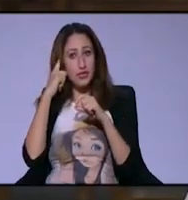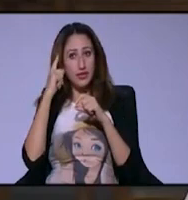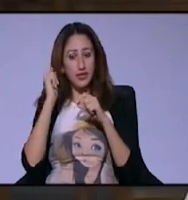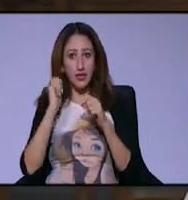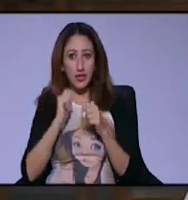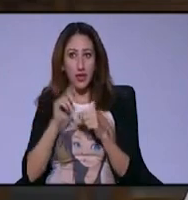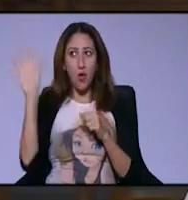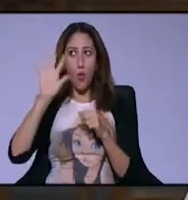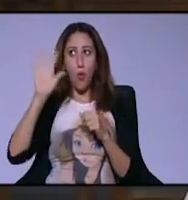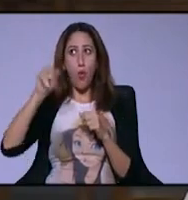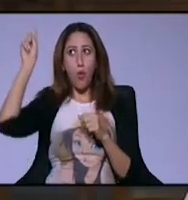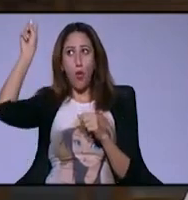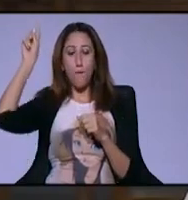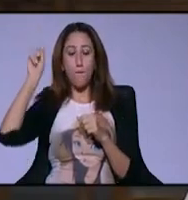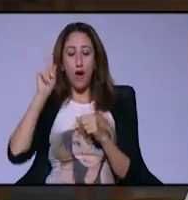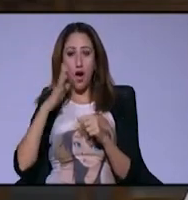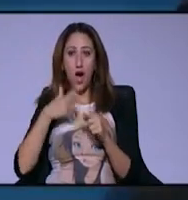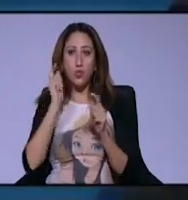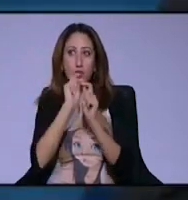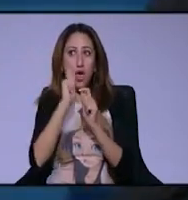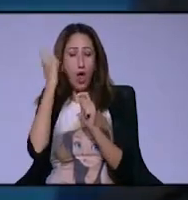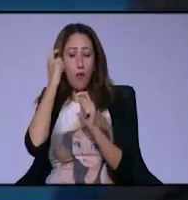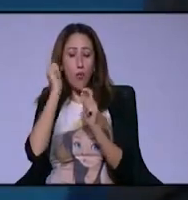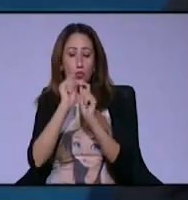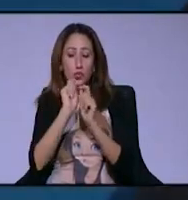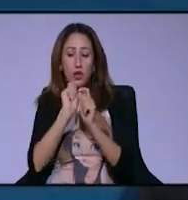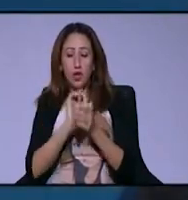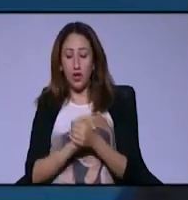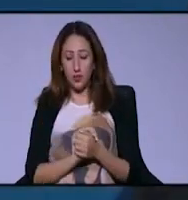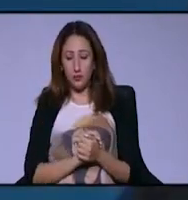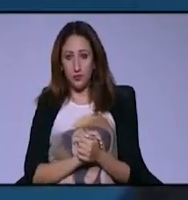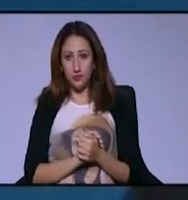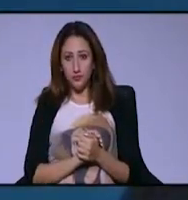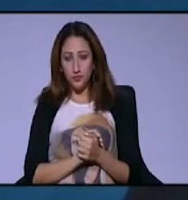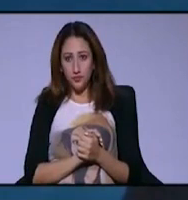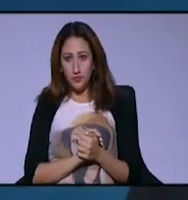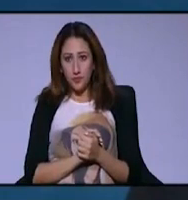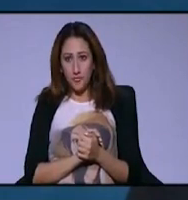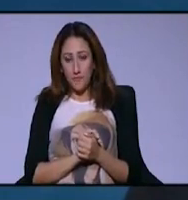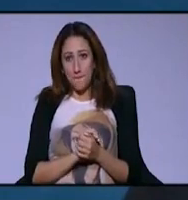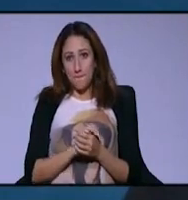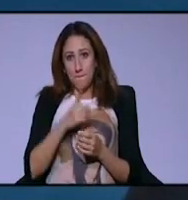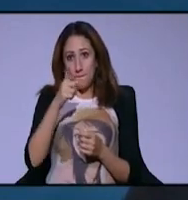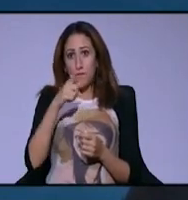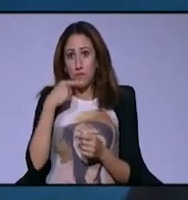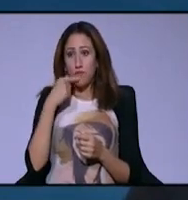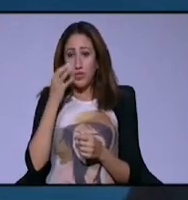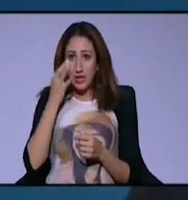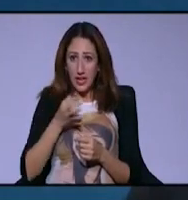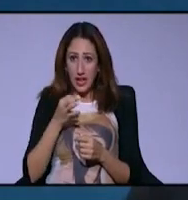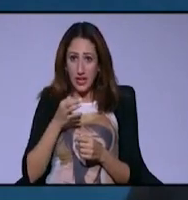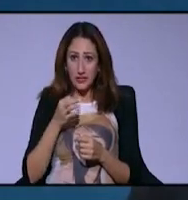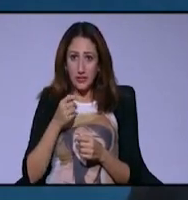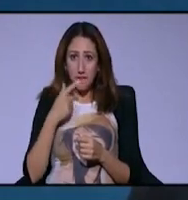عن الإسلام والرسول الكريم عليه الصلاة والسلام؟ جميل جميل. بلا شك احنا في حاجة ماسة وملحة إلى